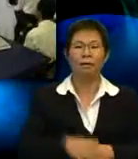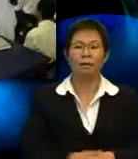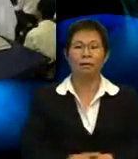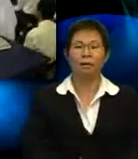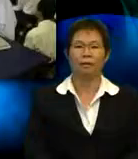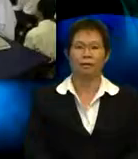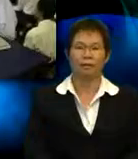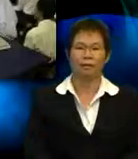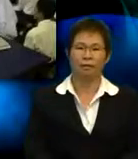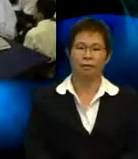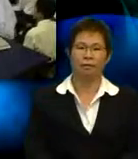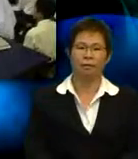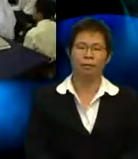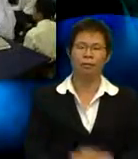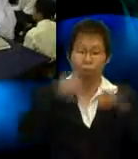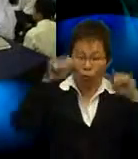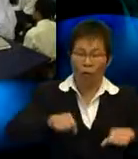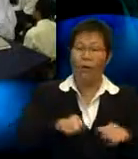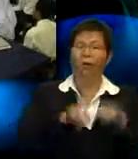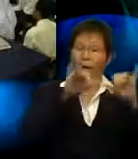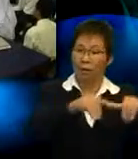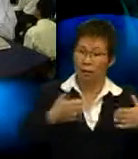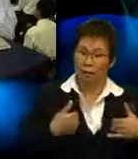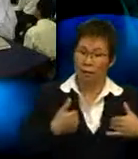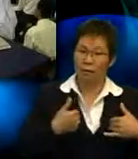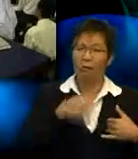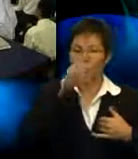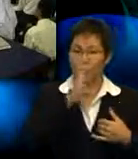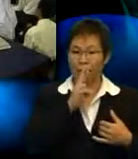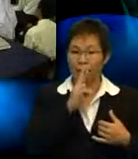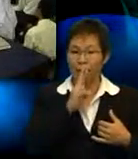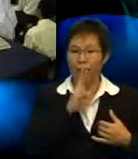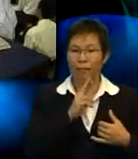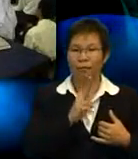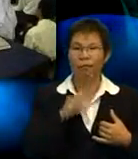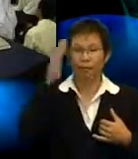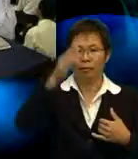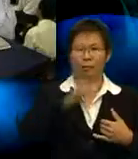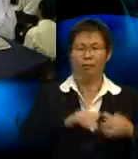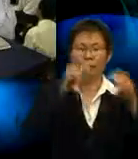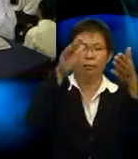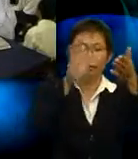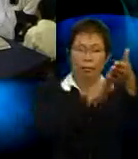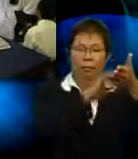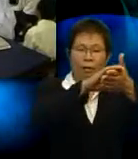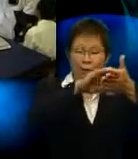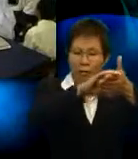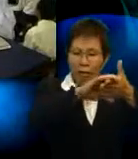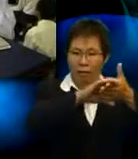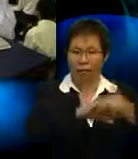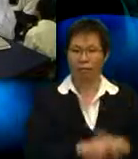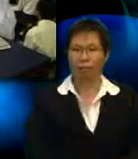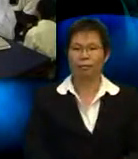Ya, apabila kamu berada di sana, contohnya kumpulan merah, wakil kumpulan merah akan menampalkan kad. Murid